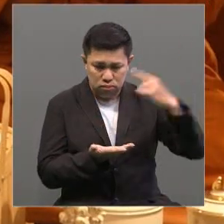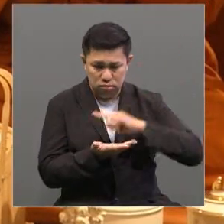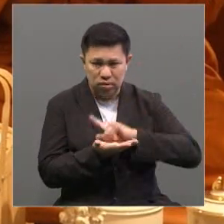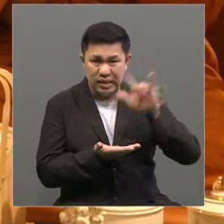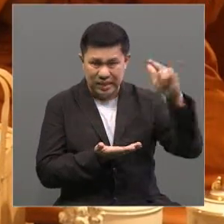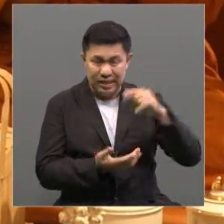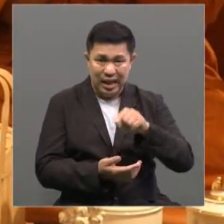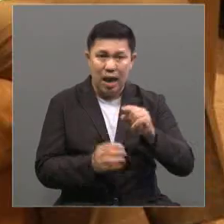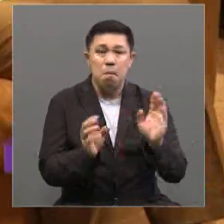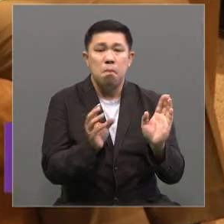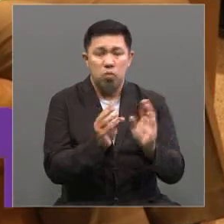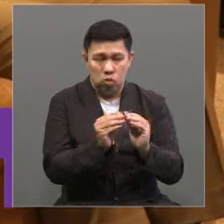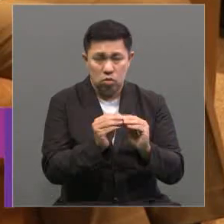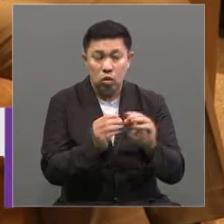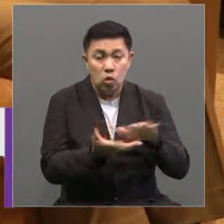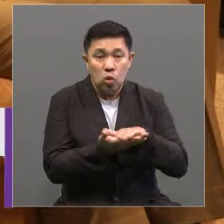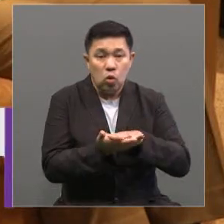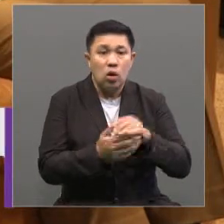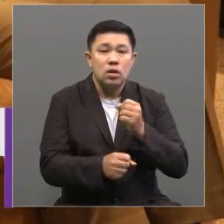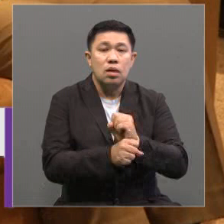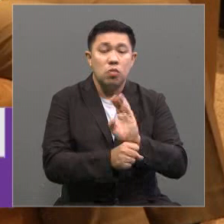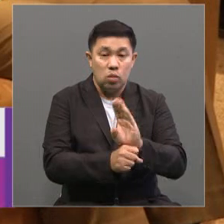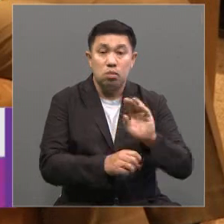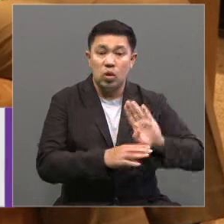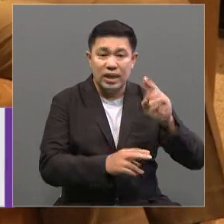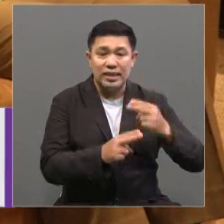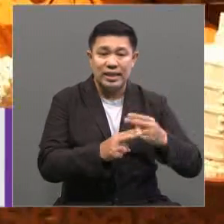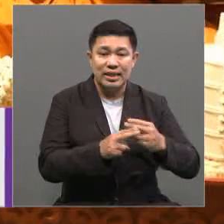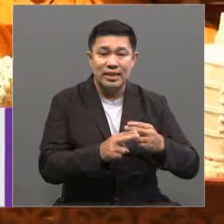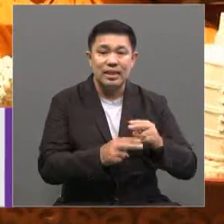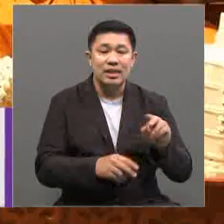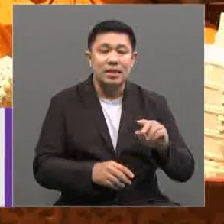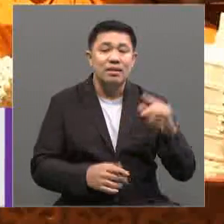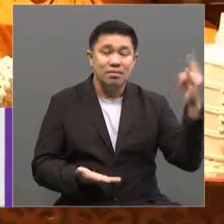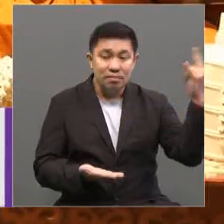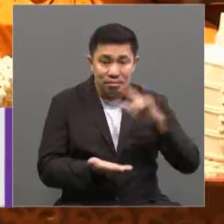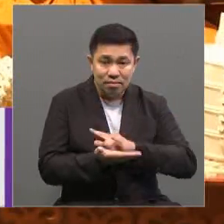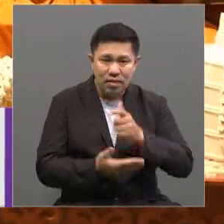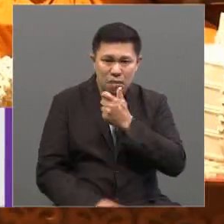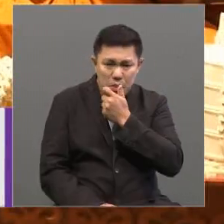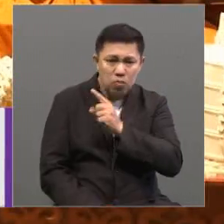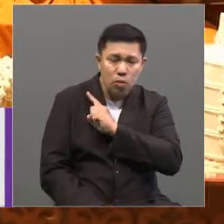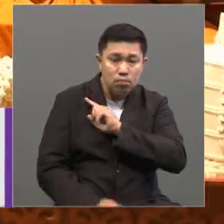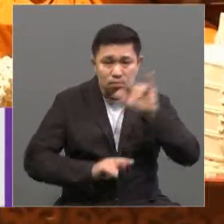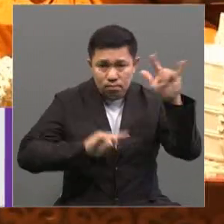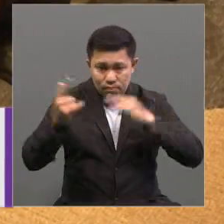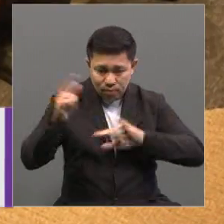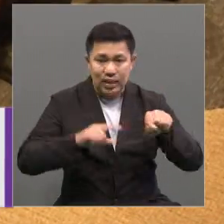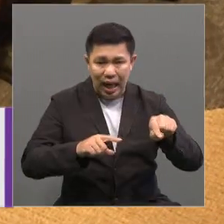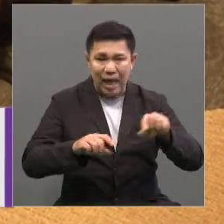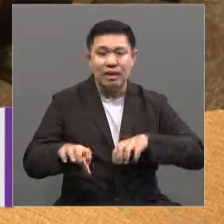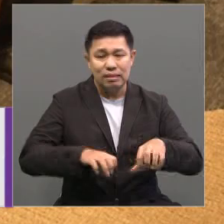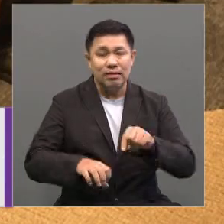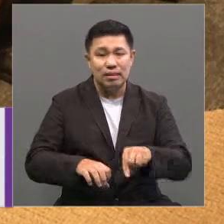โอกาสที่บริษัทวิทยุการบินแห่งประเทศไทยจำกัดครบรอบการก่อตั้งปีที่ 75โดยยังคงมุ่งพัฒนาขีดความสามารถ